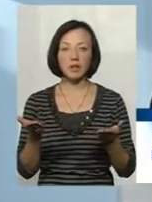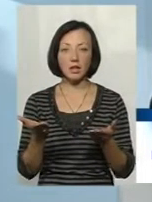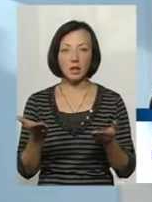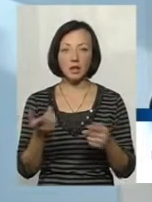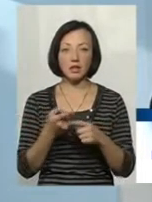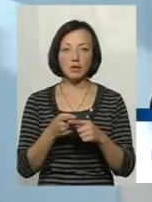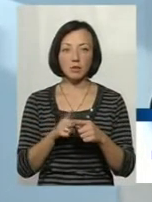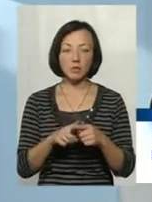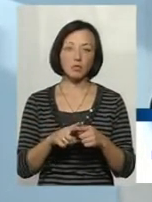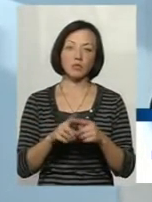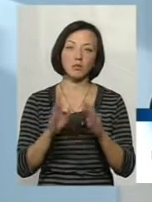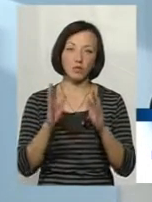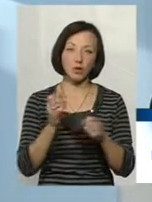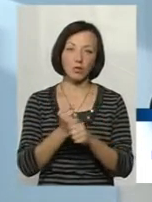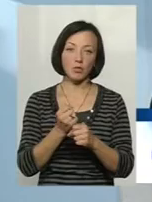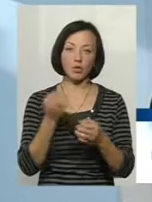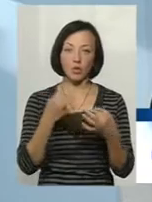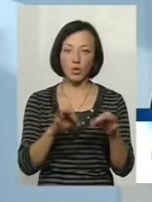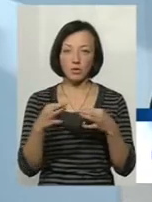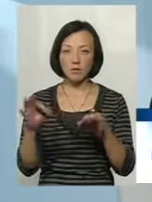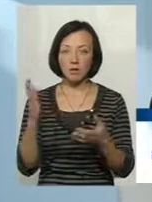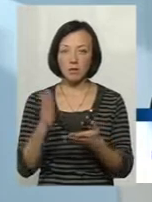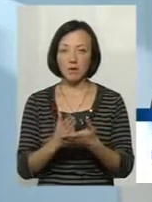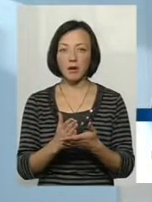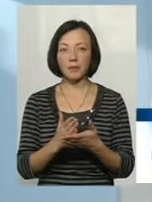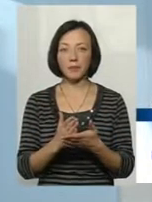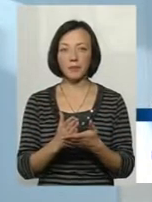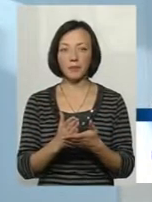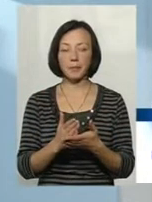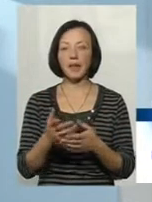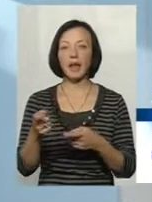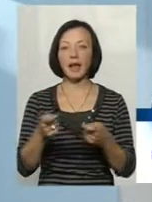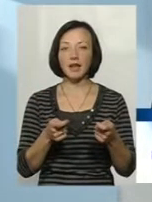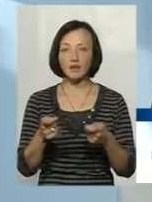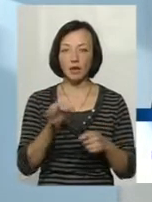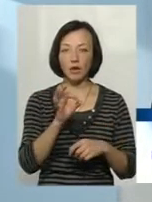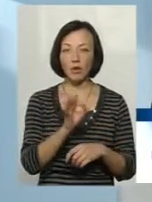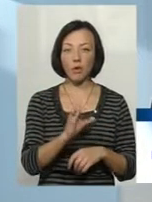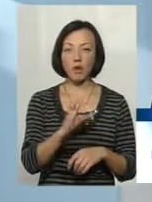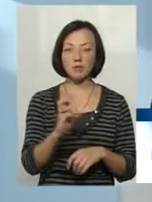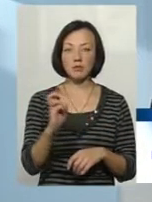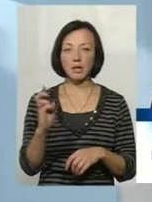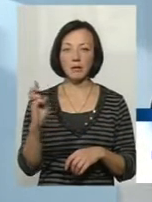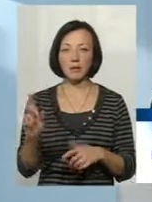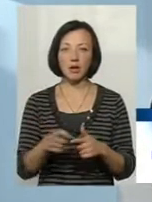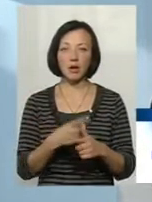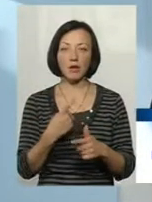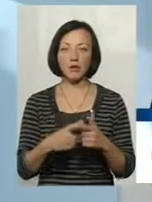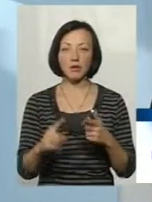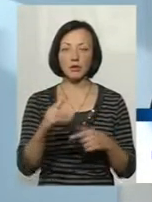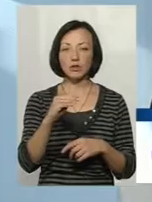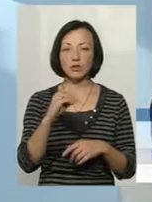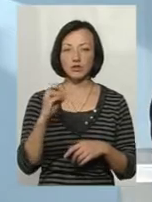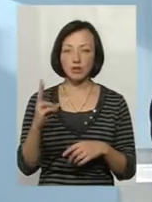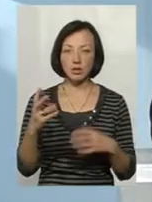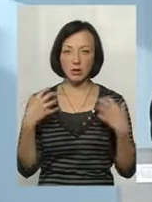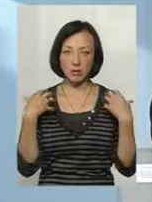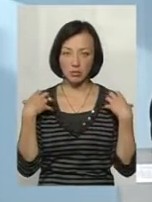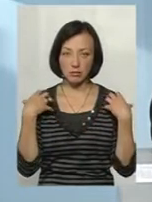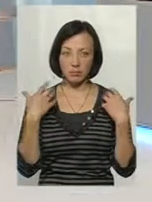цьому спеціалізуються, мають дозволи і так далі. Тобто це може керівник бути... ОСББ або начальник